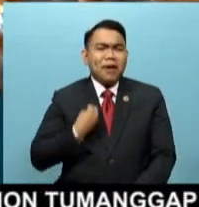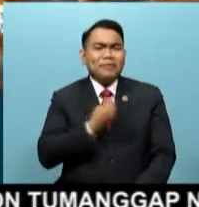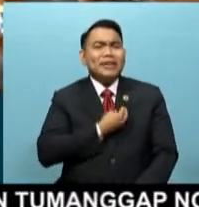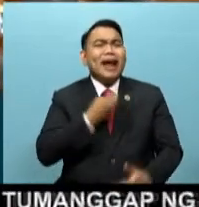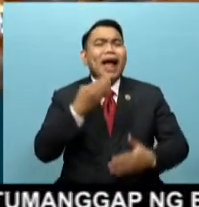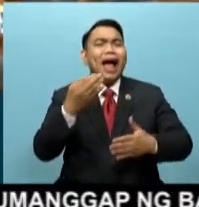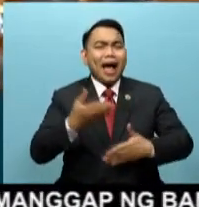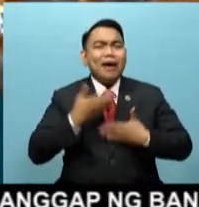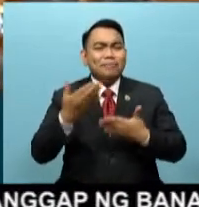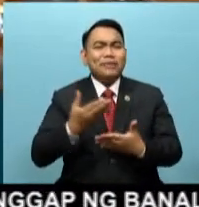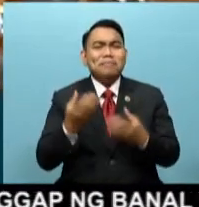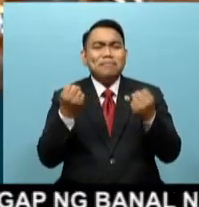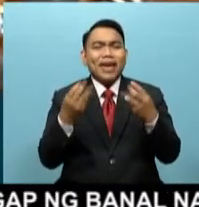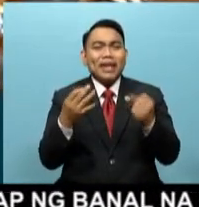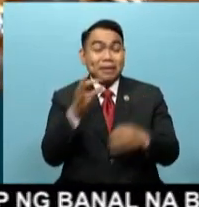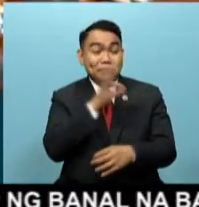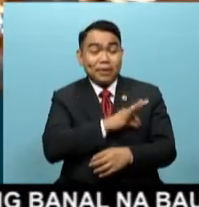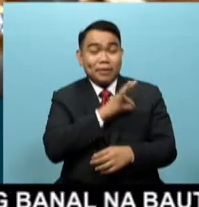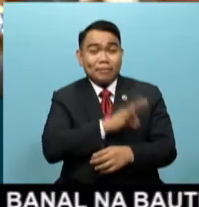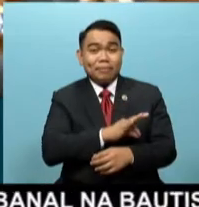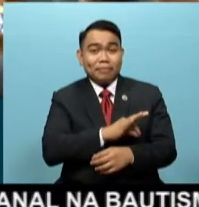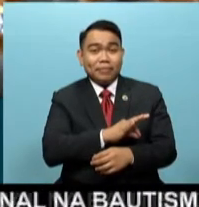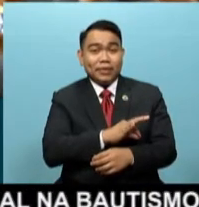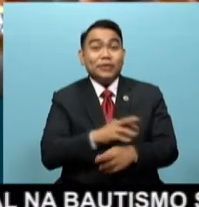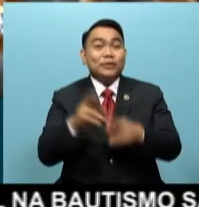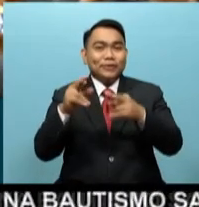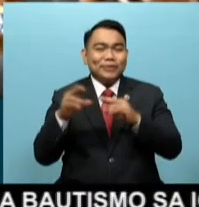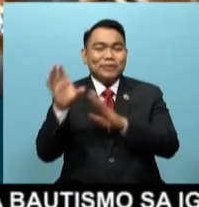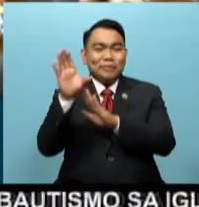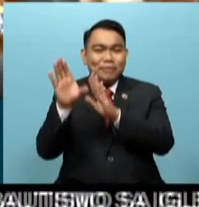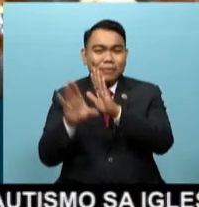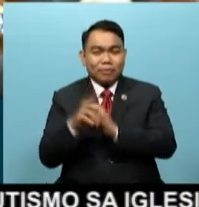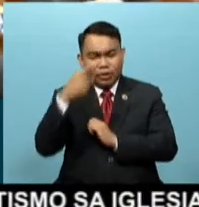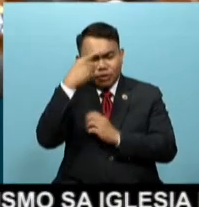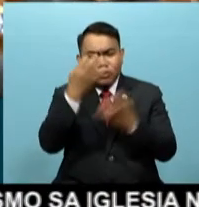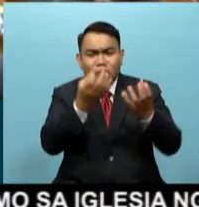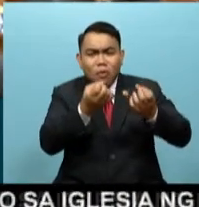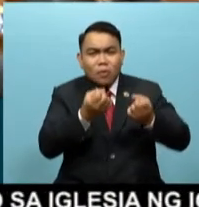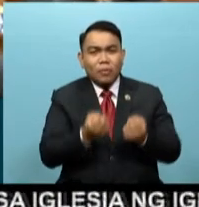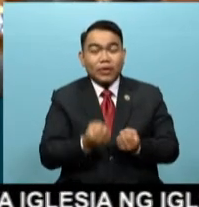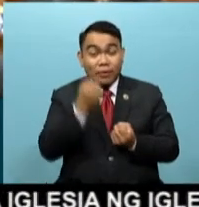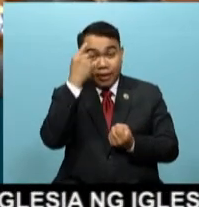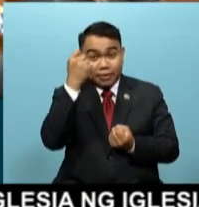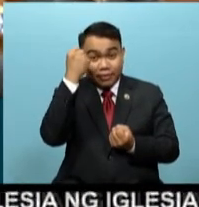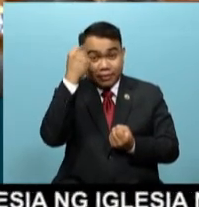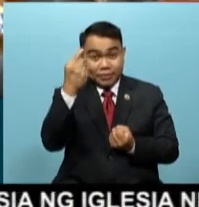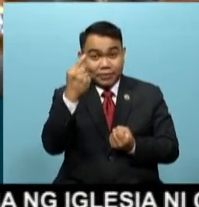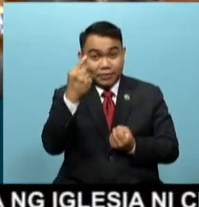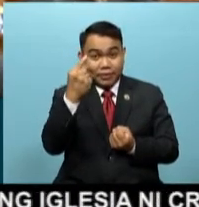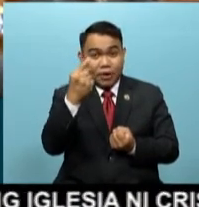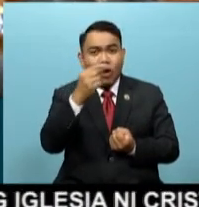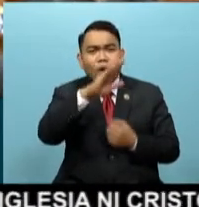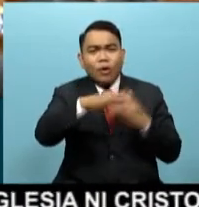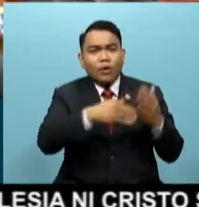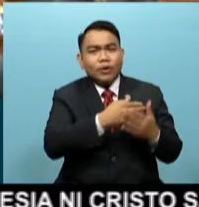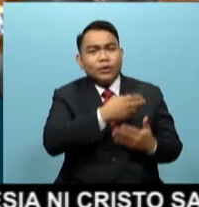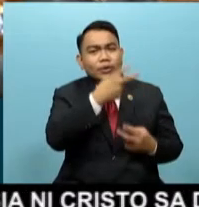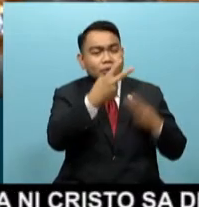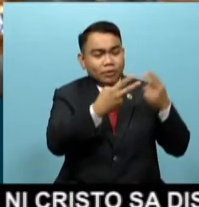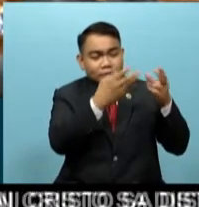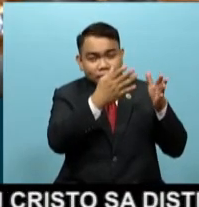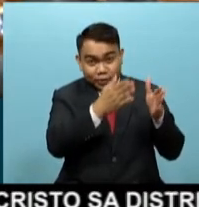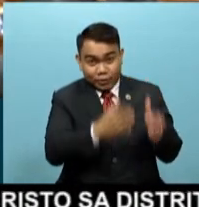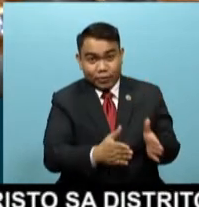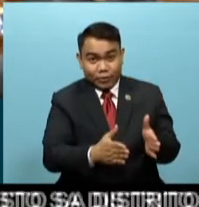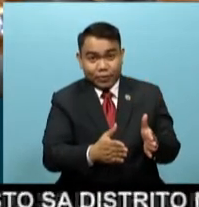na marami ang nakinabang sa isinagawang pagtuturo dahil sa paghahangad nila na maunawaan ang kanilang mga inaanyayahan ng mga aral ng